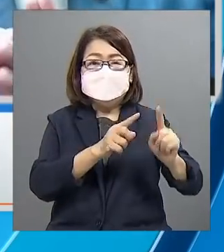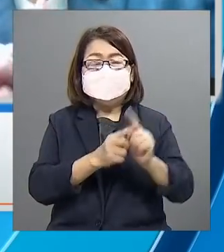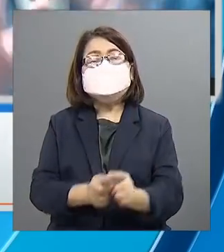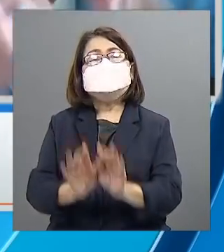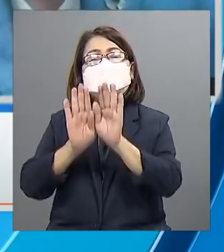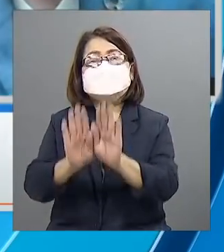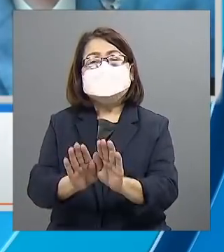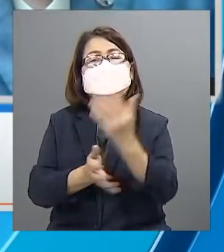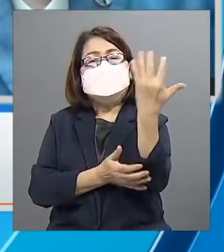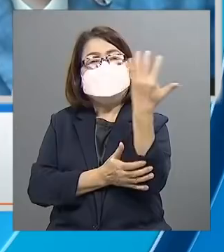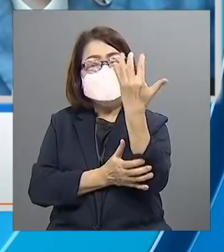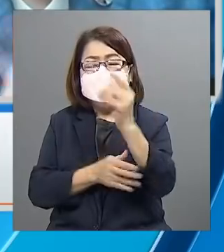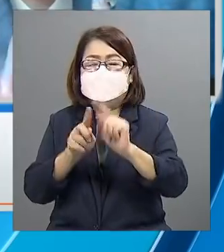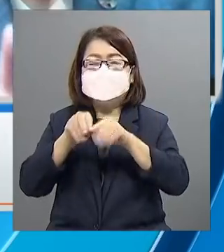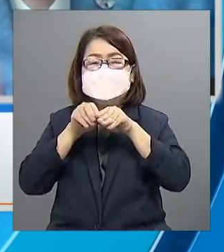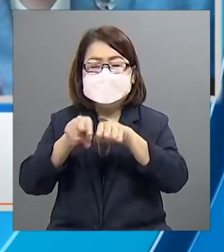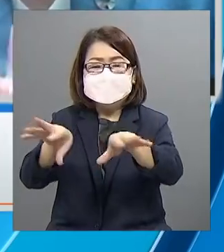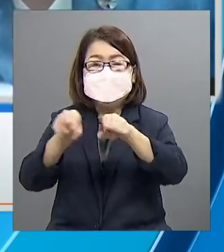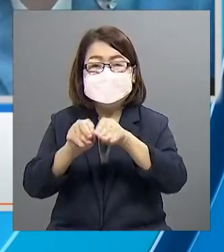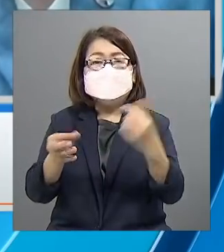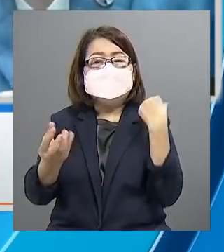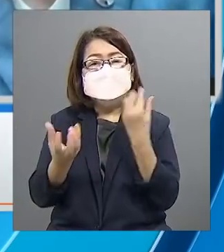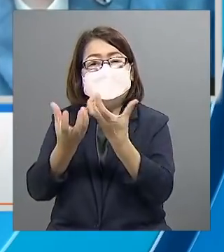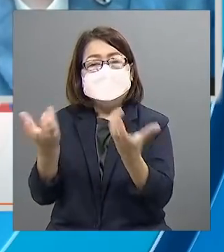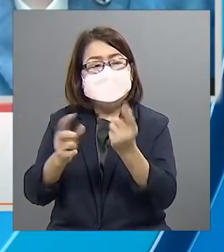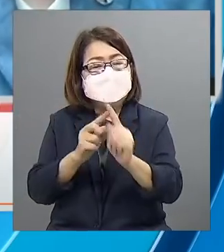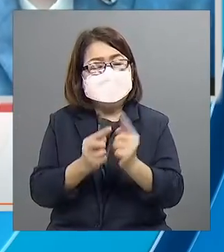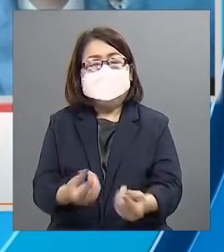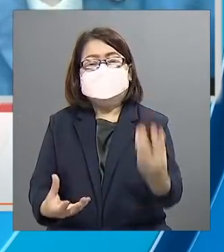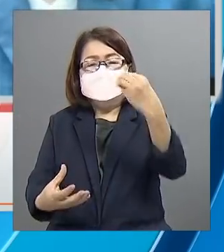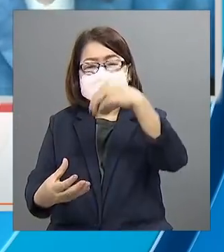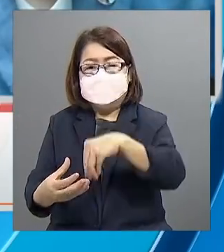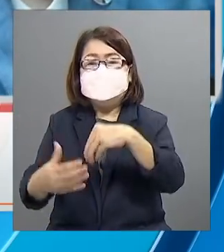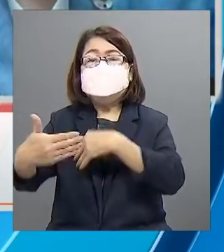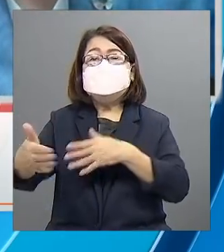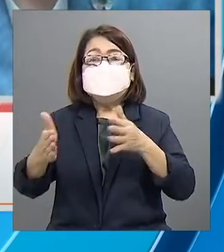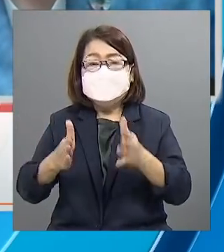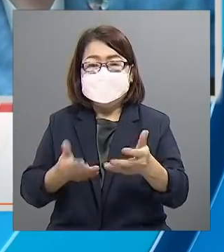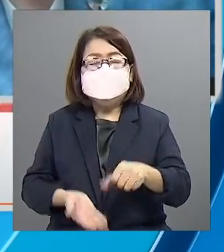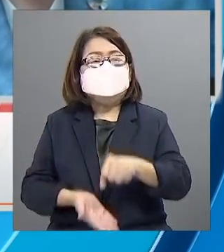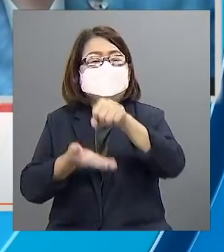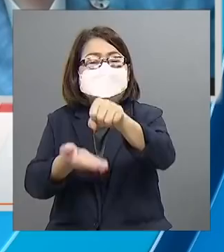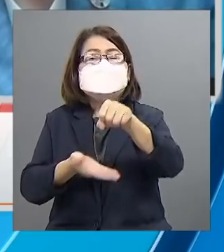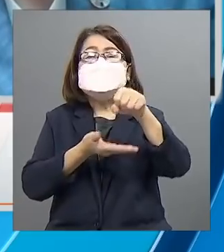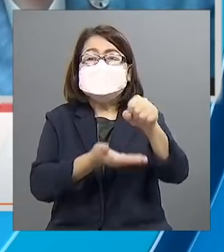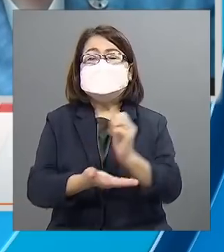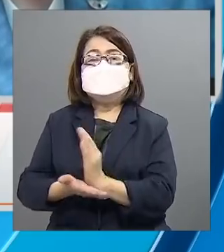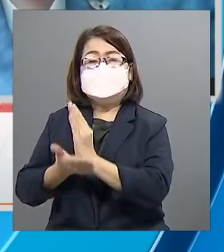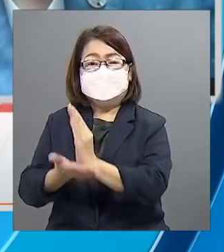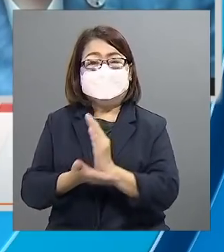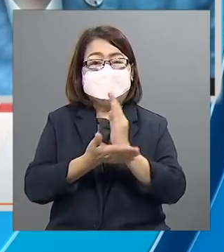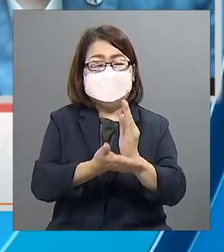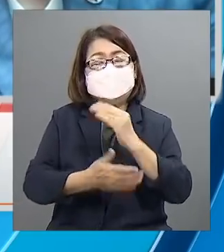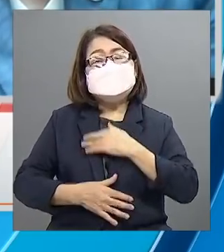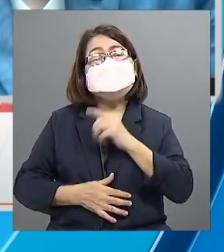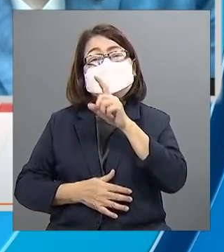เราจะนำมาบรรจุในกล่องนี้ครับแล้วก็นำส่งมอบให้ทางสปคม.อีกครั้งหนึ่งนะครับ ครับครับทีนี้ถ้าช่องทางพอจะแจ้งได้ไหมว่าถ้า